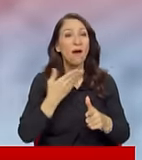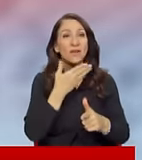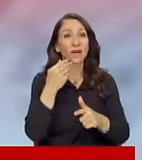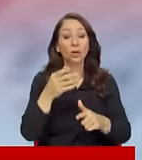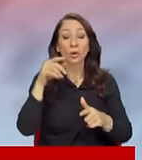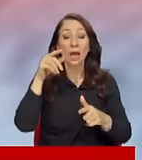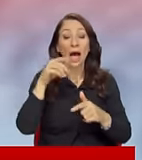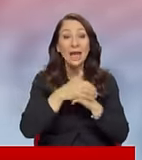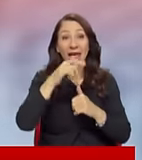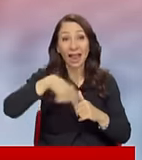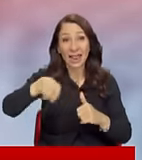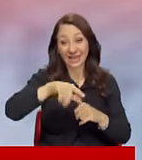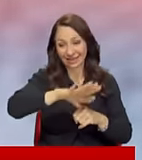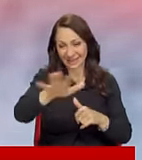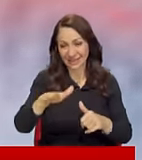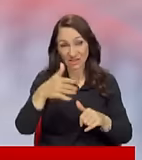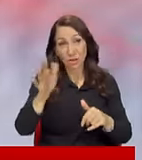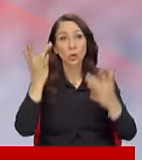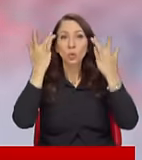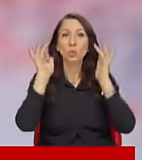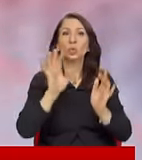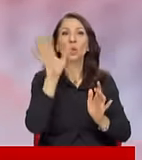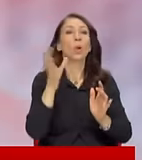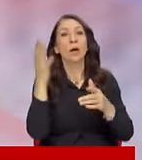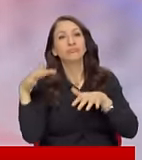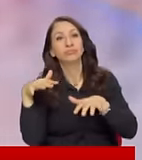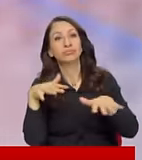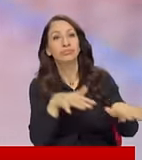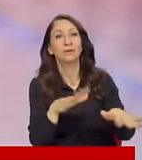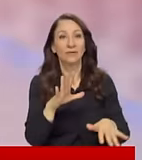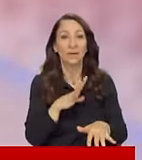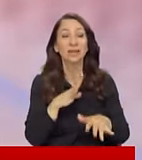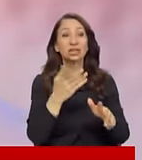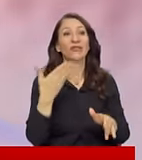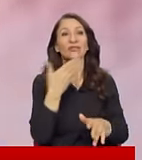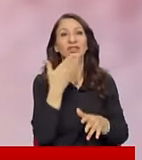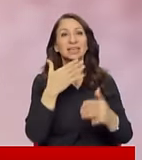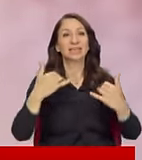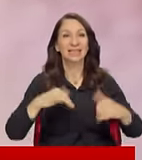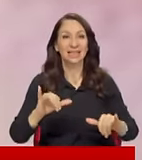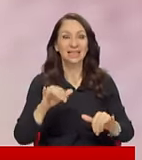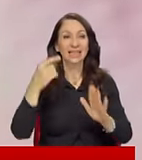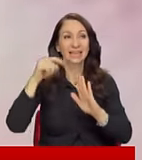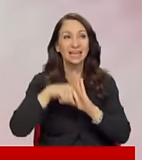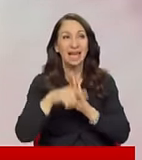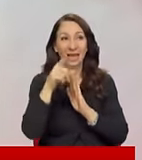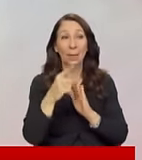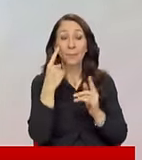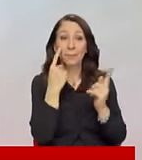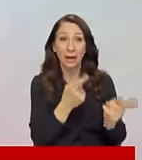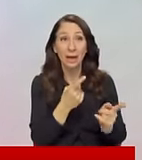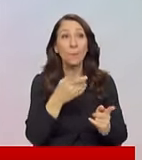Güney sahillerinin yanı sıra kültür turları da ilgi görüyor. İşte fırsat tatilinin detayları.